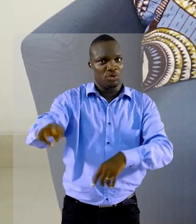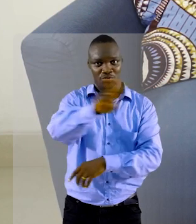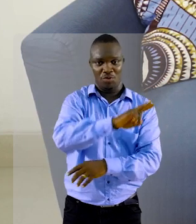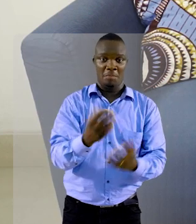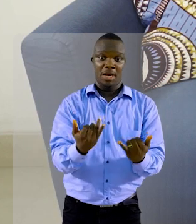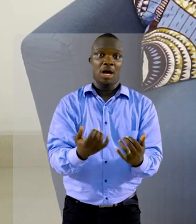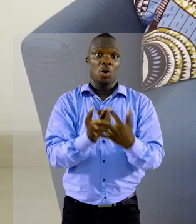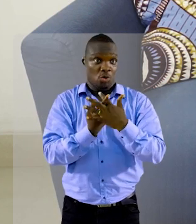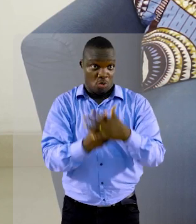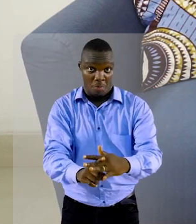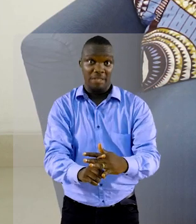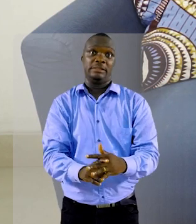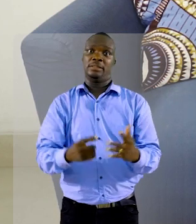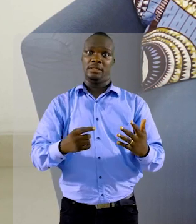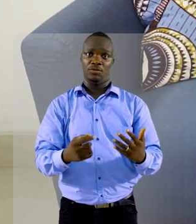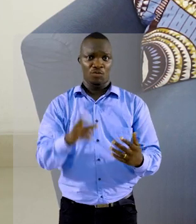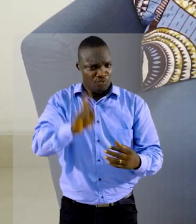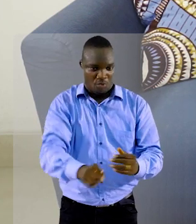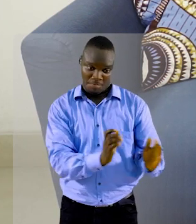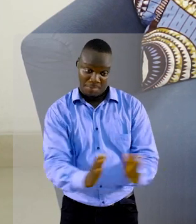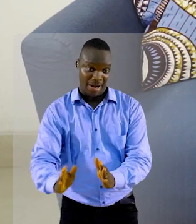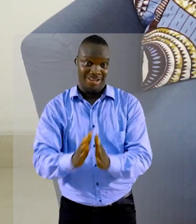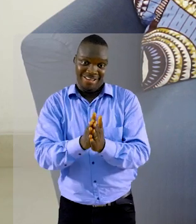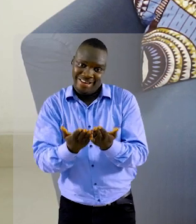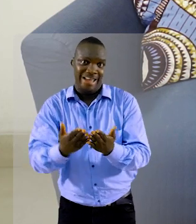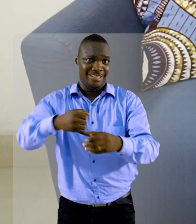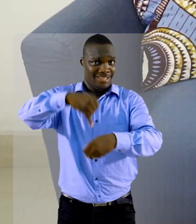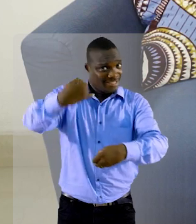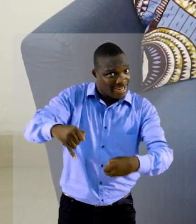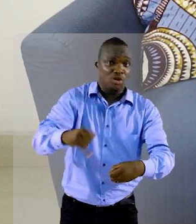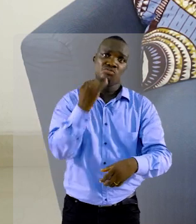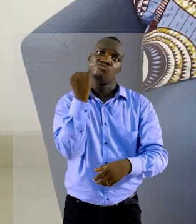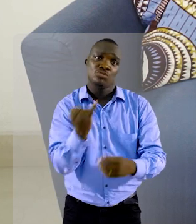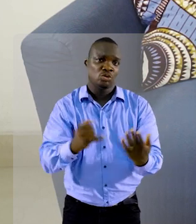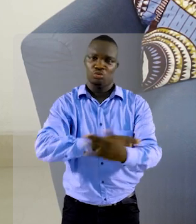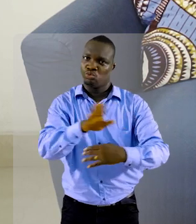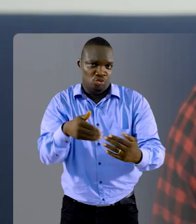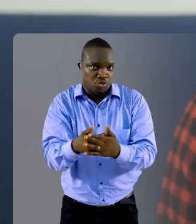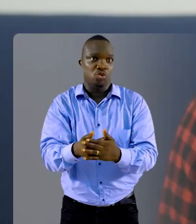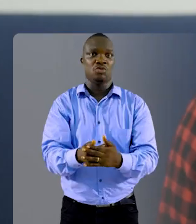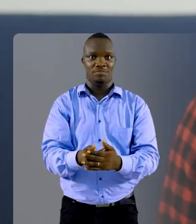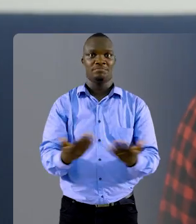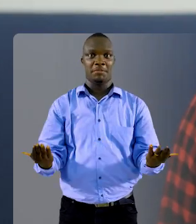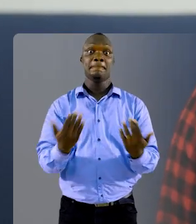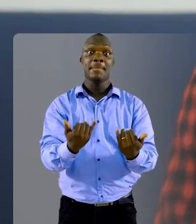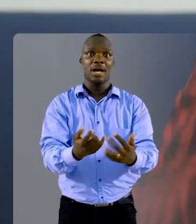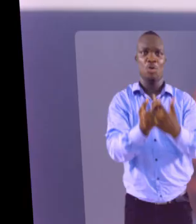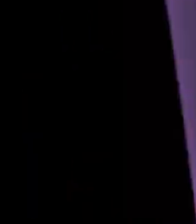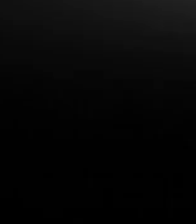suite, il ne reste plus qu'à rassembler vos cahiers, crayons, stylos, tout ce qu'il faut pour bien noter. Et c'est